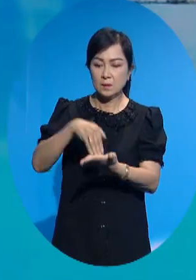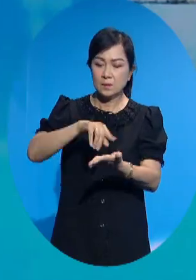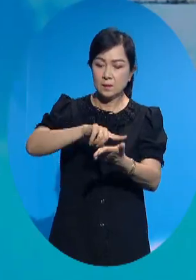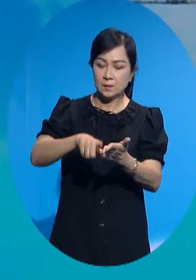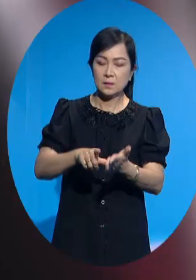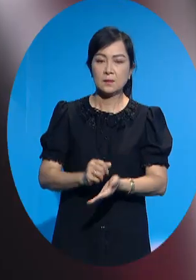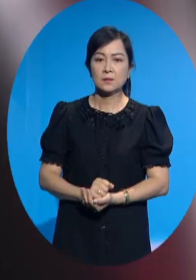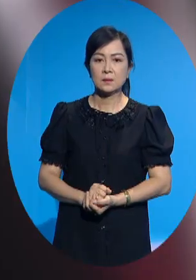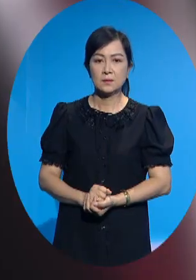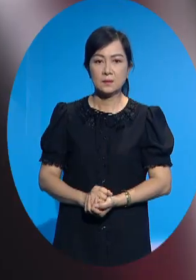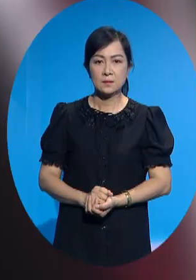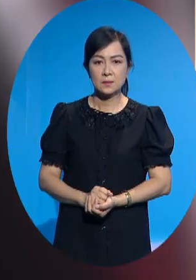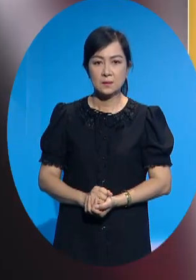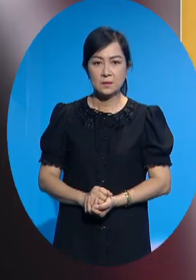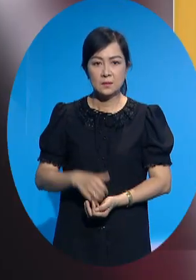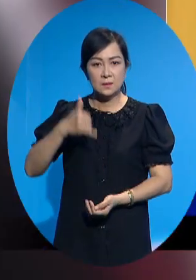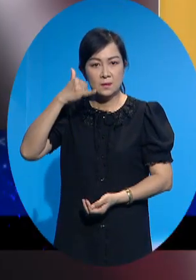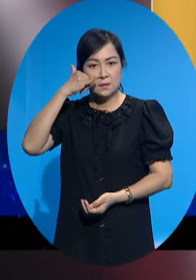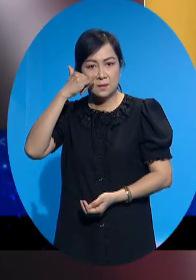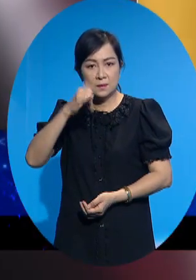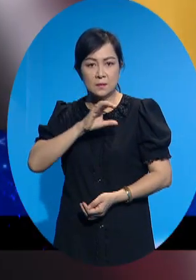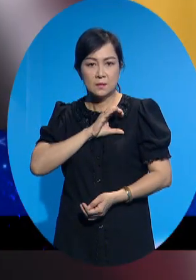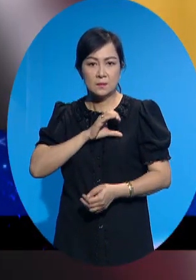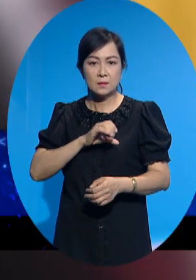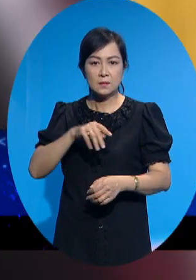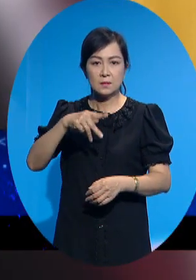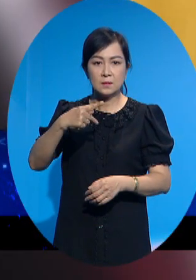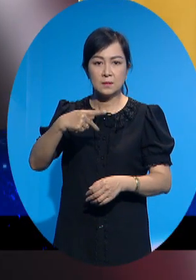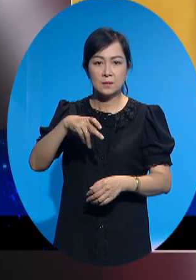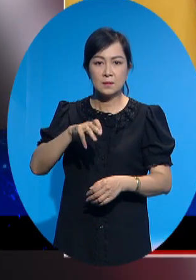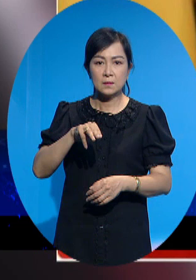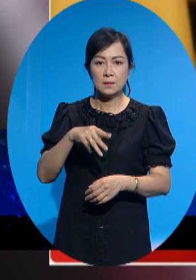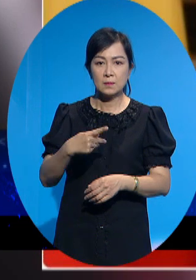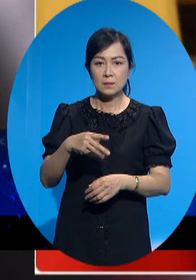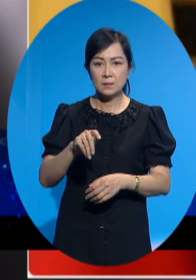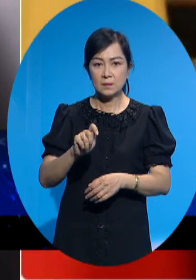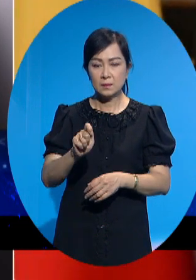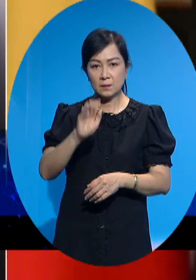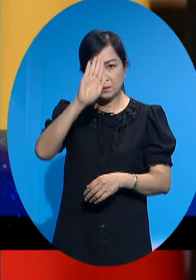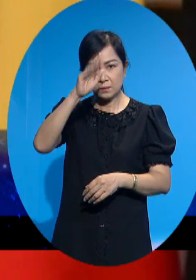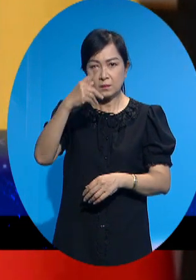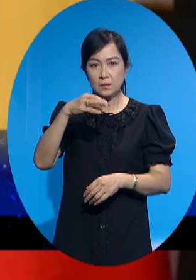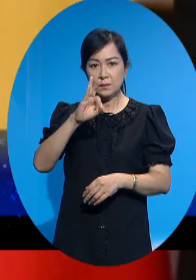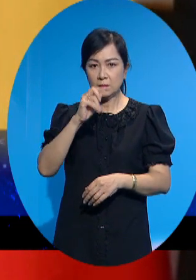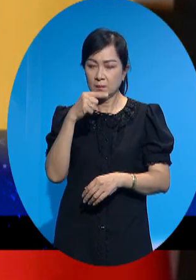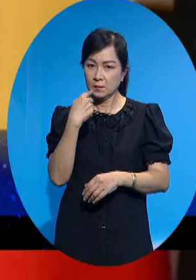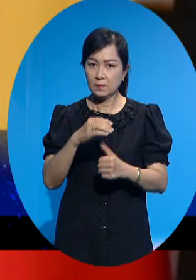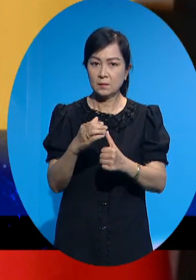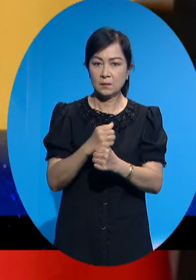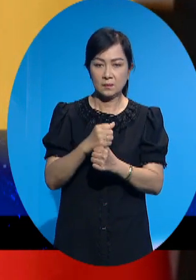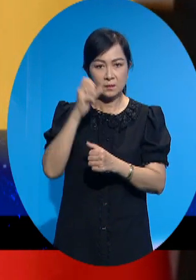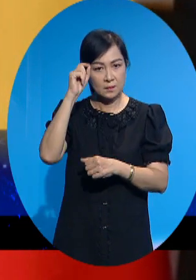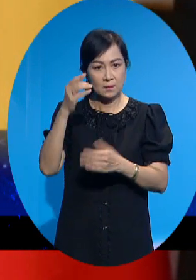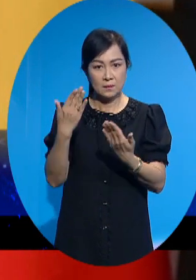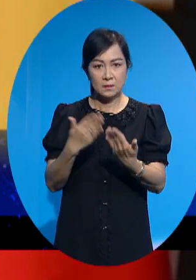hạn trong cuộc điện Đàm với người đồng cấp Nam Phi series ramafoxa Tổng thống Putin cho rằng mục tiêu chính của